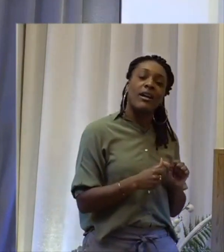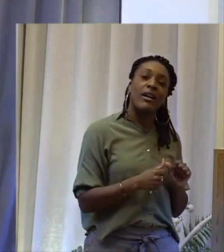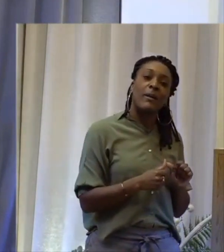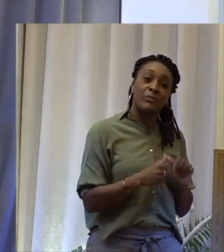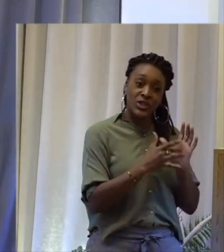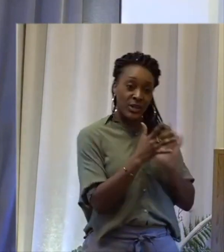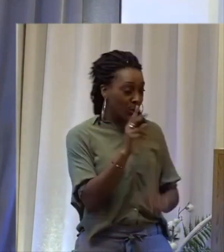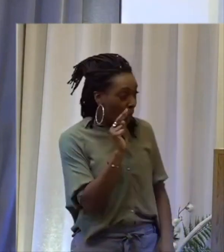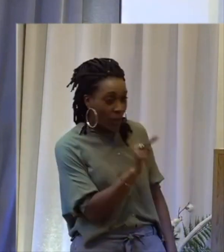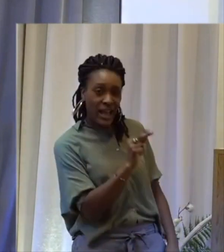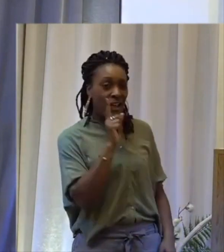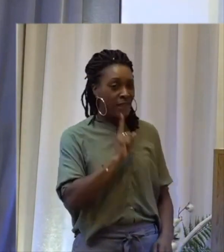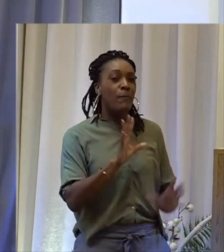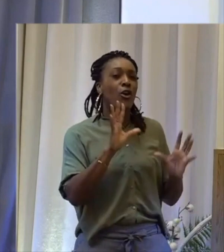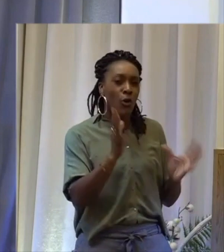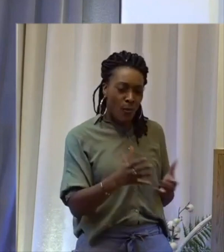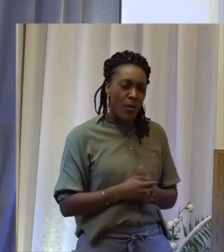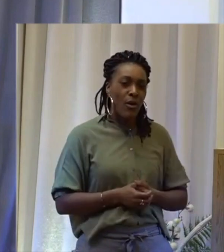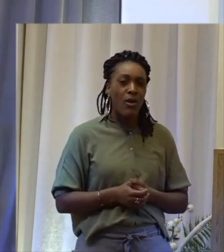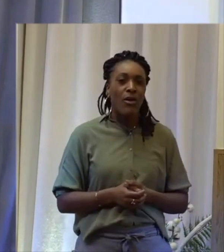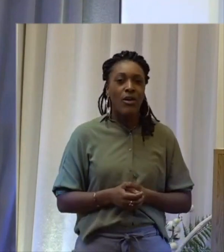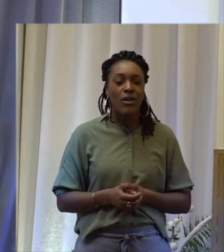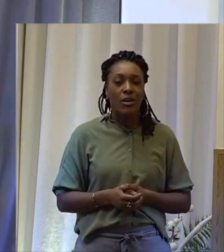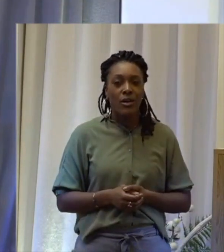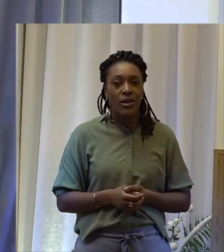Quel regard va-t-il porter sur cette femme-là?